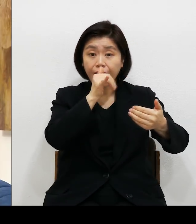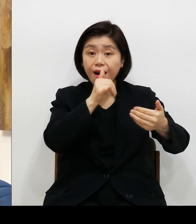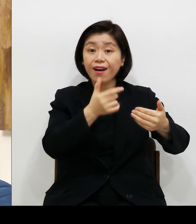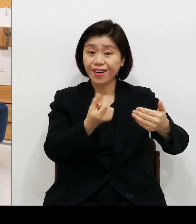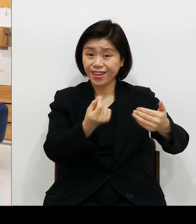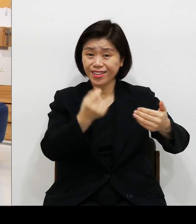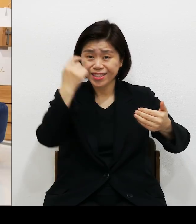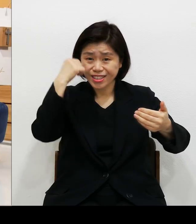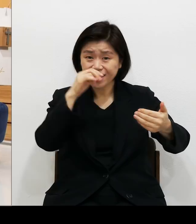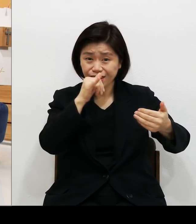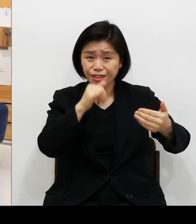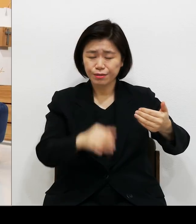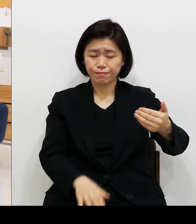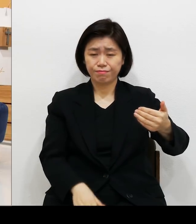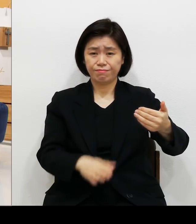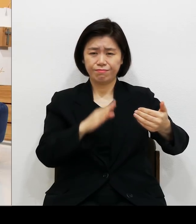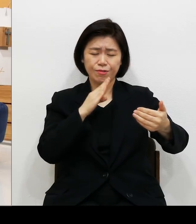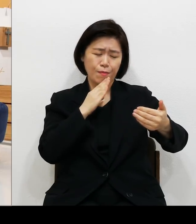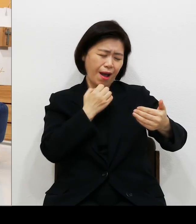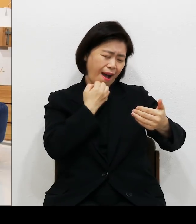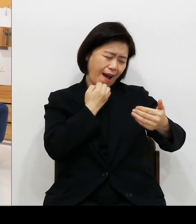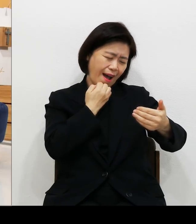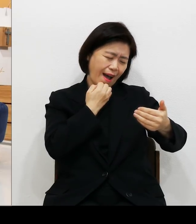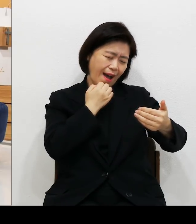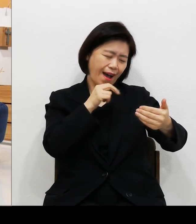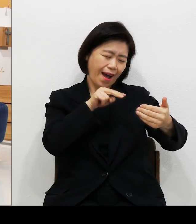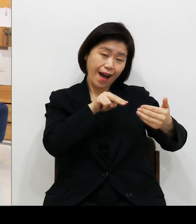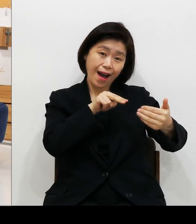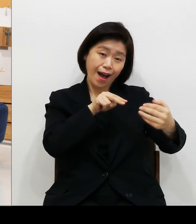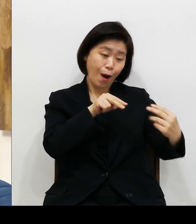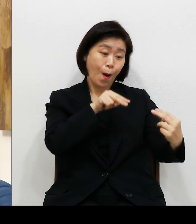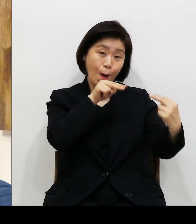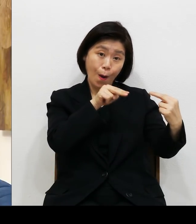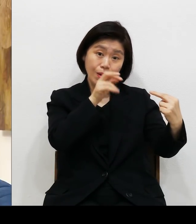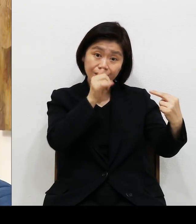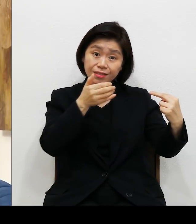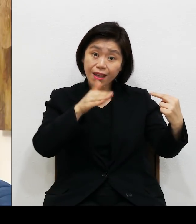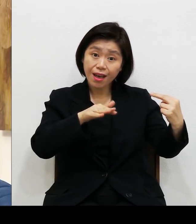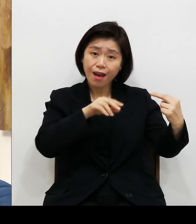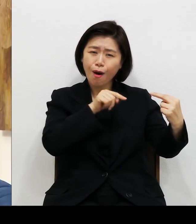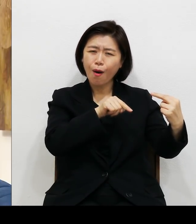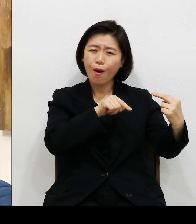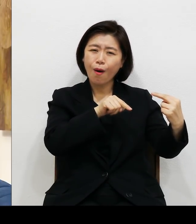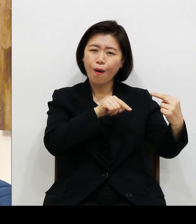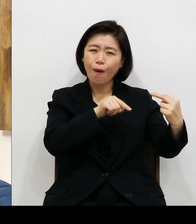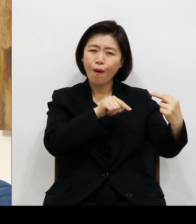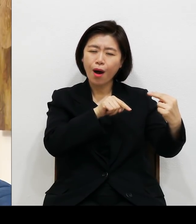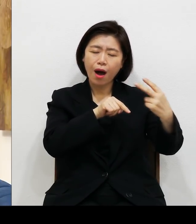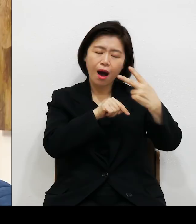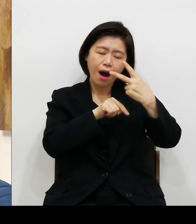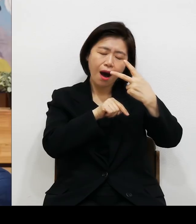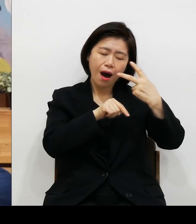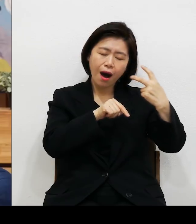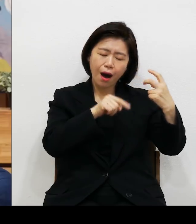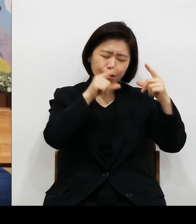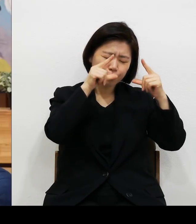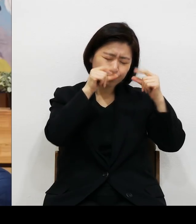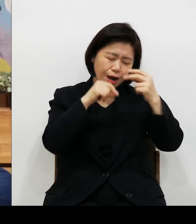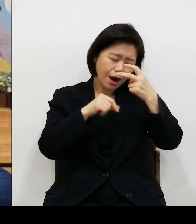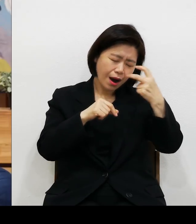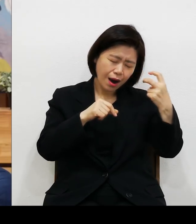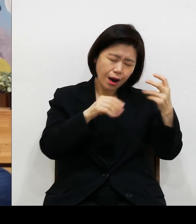처음 만나본 거예요. 이렇게까지 이쁘고 사랑스러운 존재를. 너무 마냥 좋다가 이 아이가 딱 눈 감고 잠이 들면